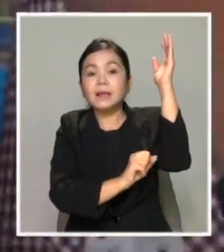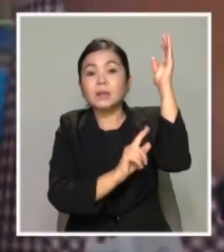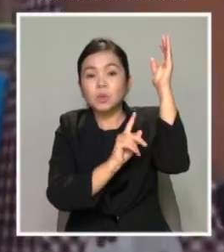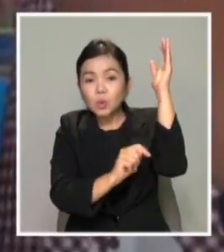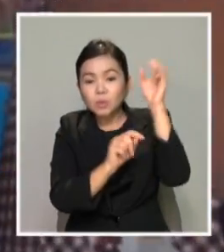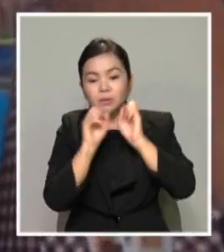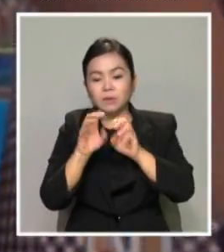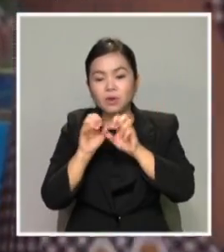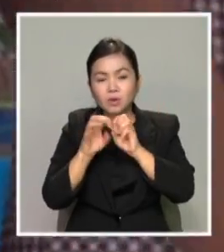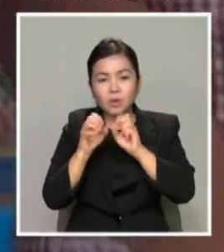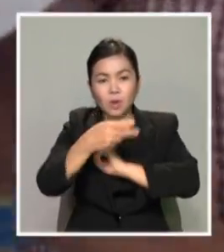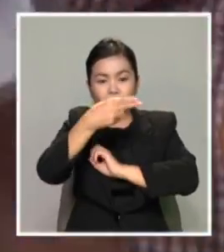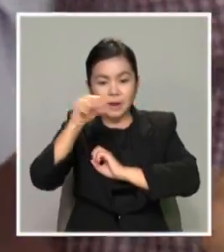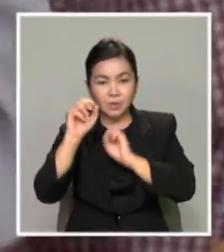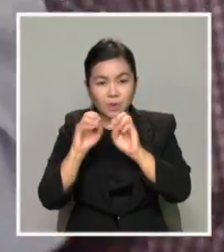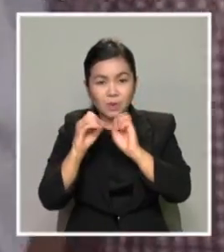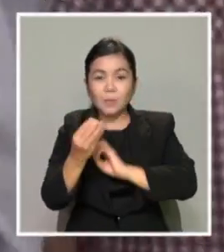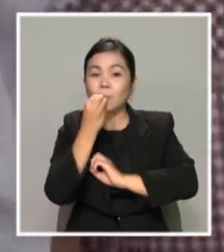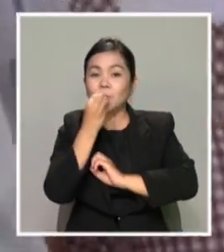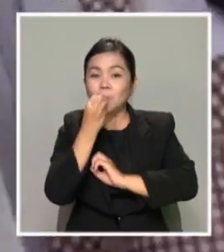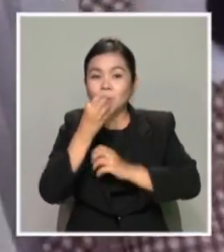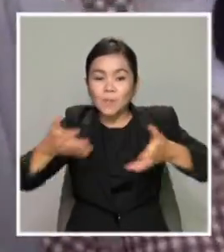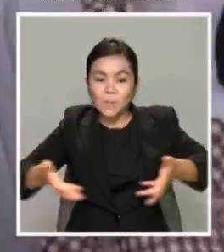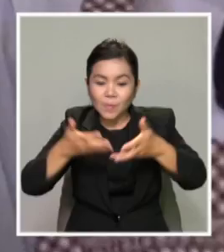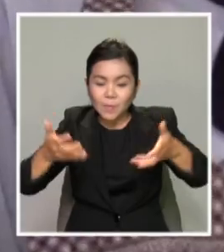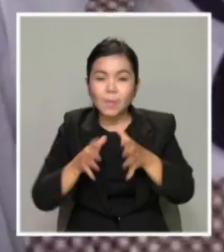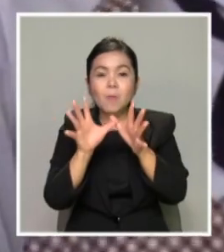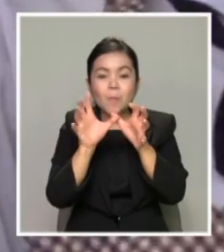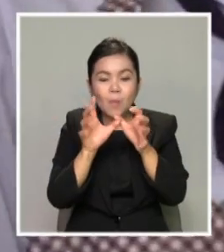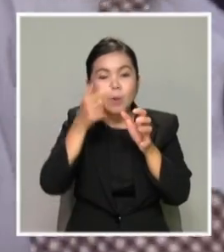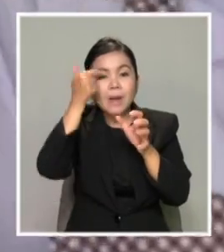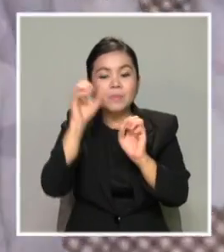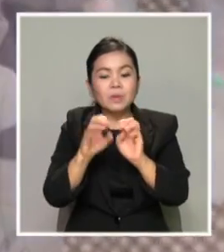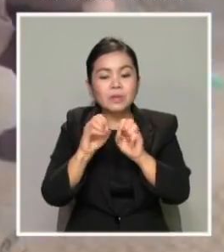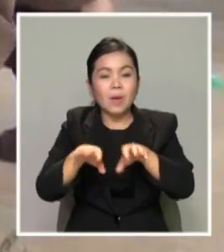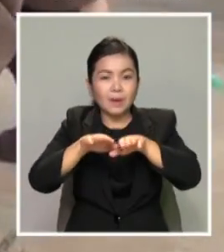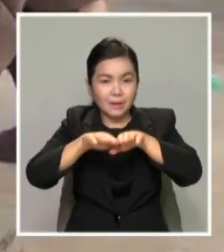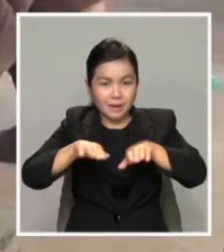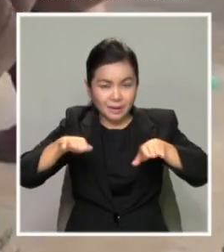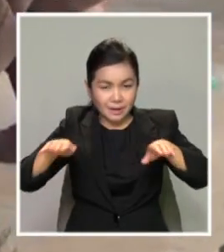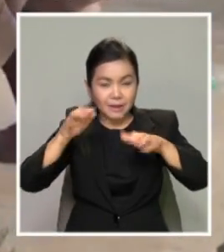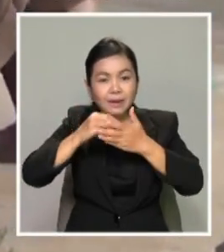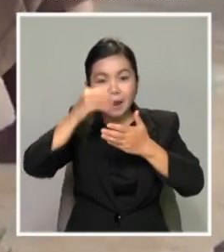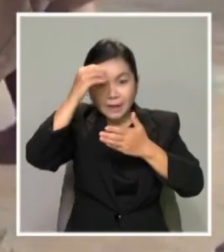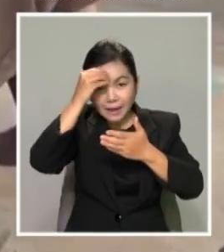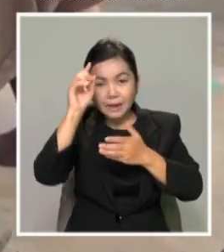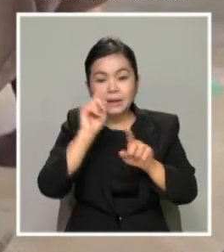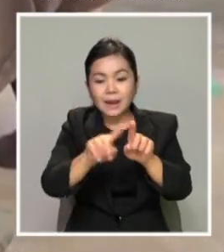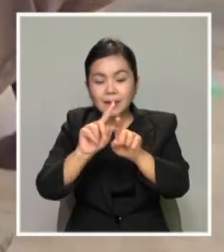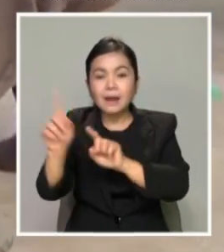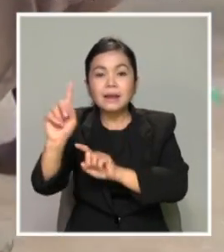เรียนการสอนทำอาหารเมนูแกงคั่วปูดำให้กับน้องๆนักเรียนหญิงและสอนให้นักเรียนทำอุปกรณ์